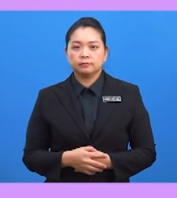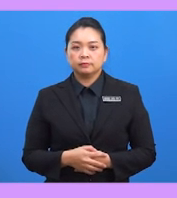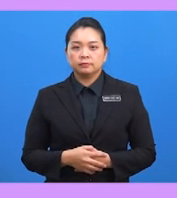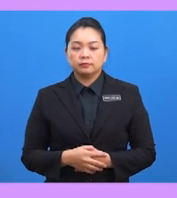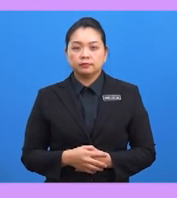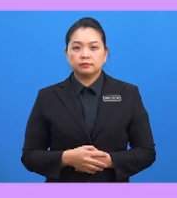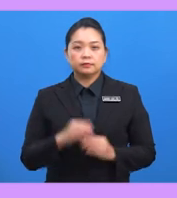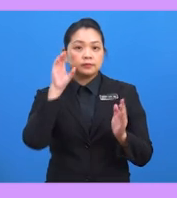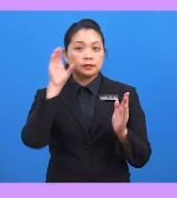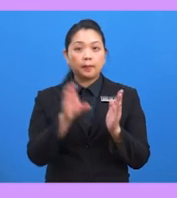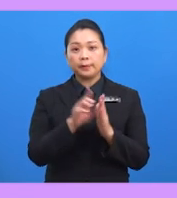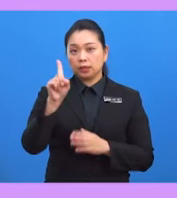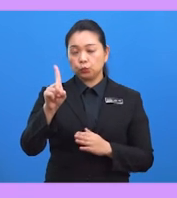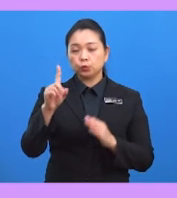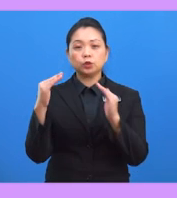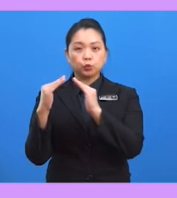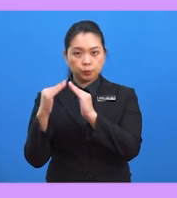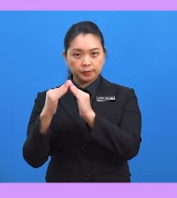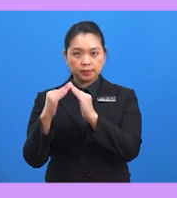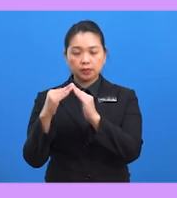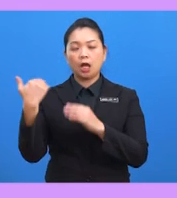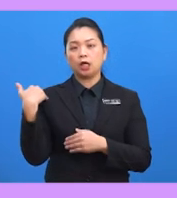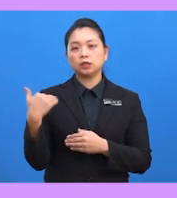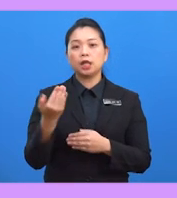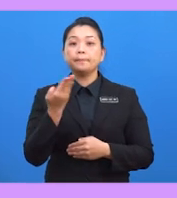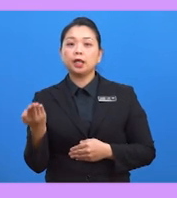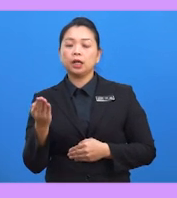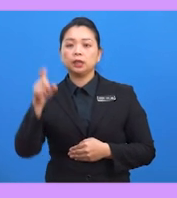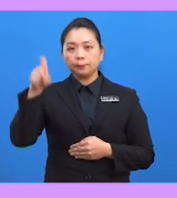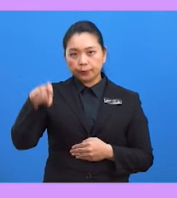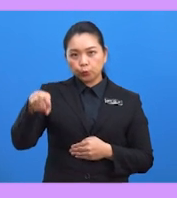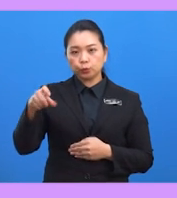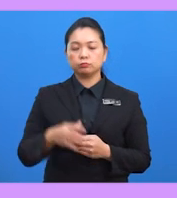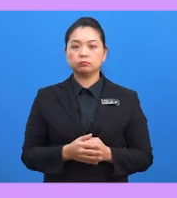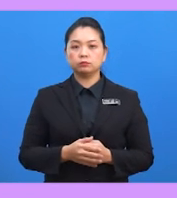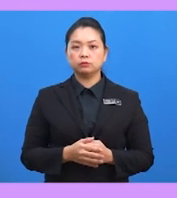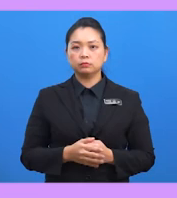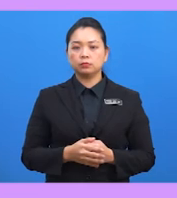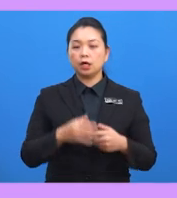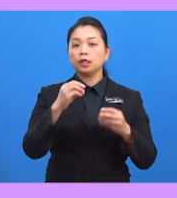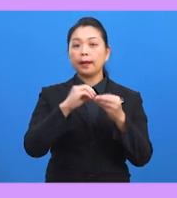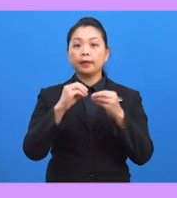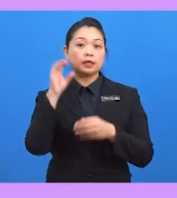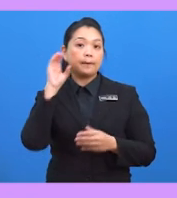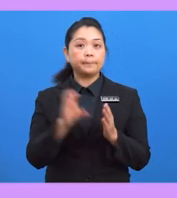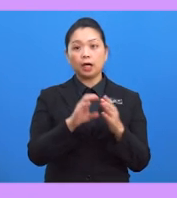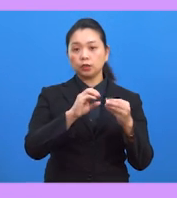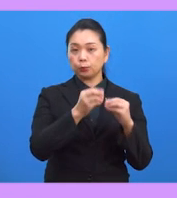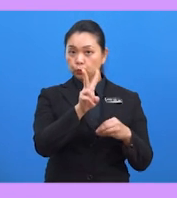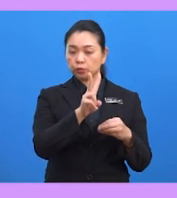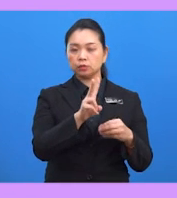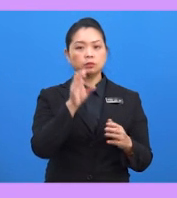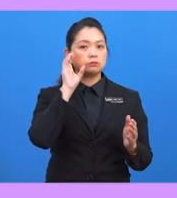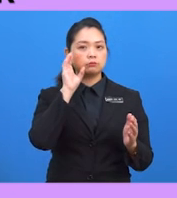Gambar 1 iaitu rumah merupakan barang keperluan, manakala gambar 2 iaitu kereta mewah